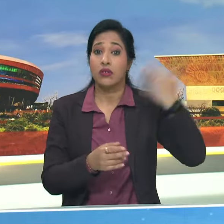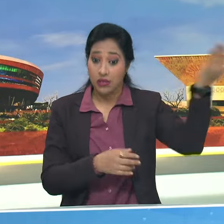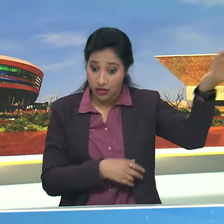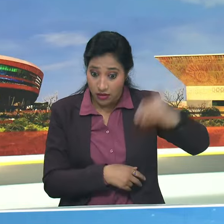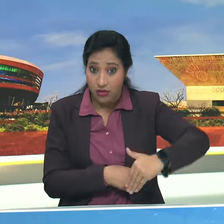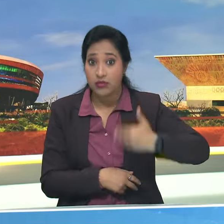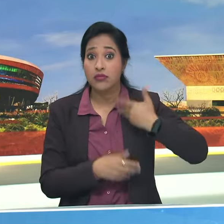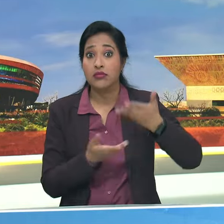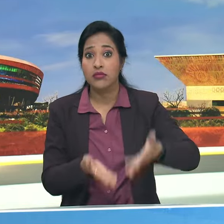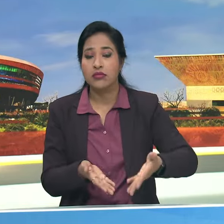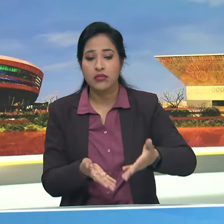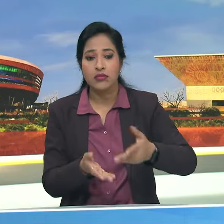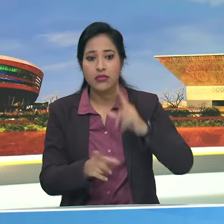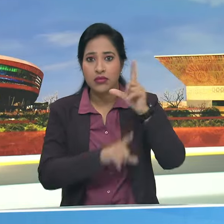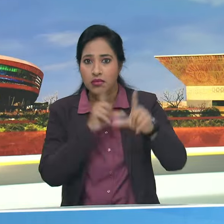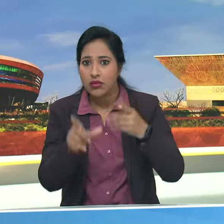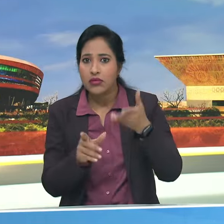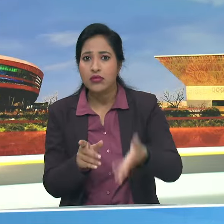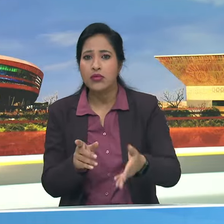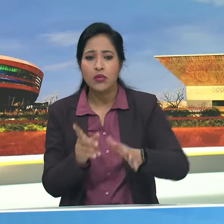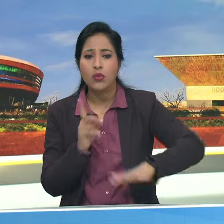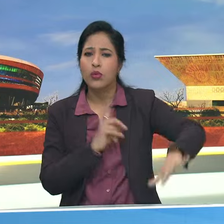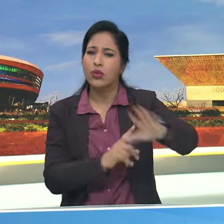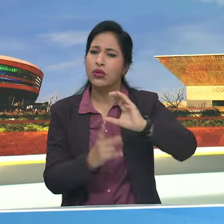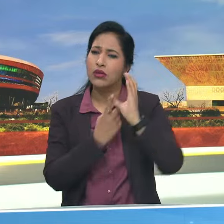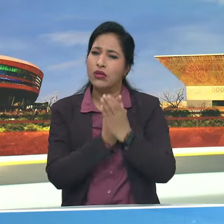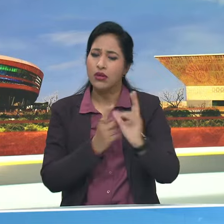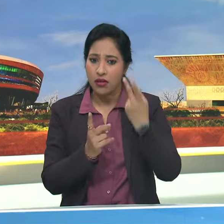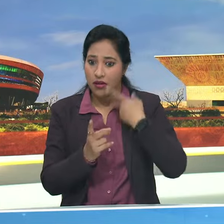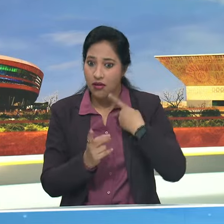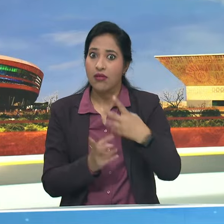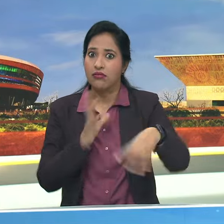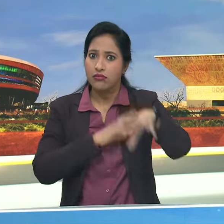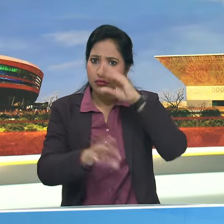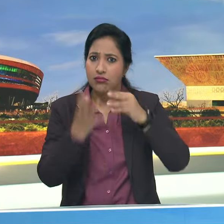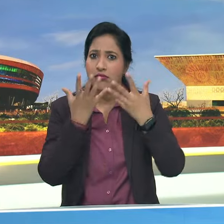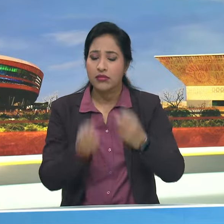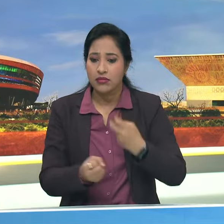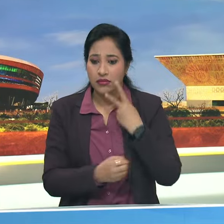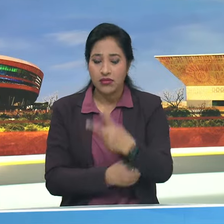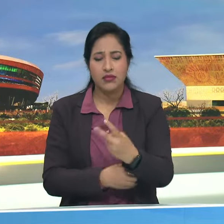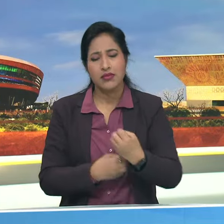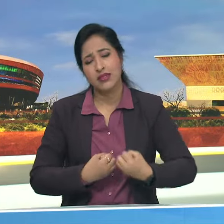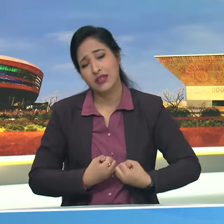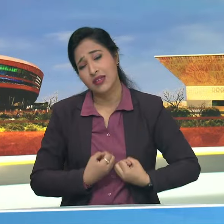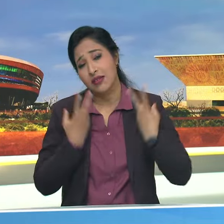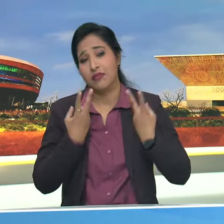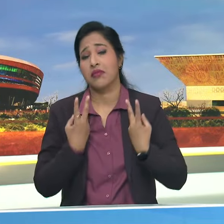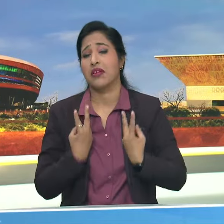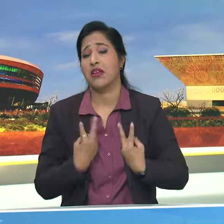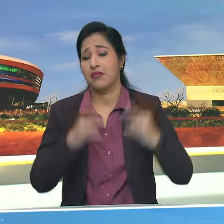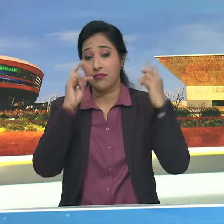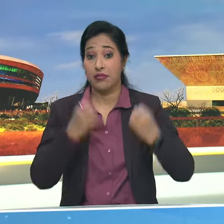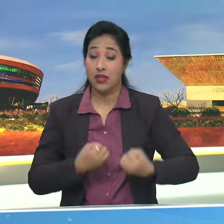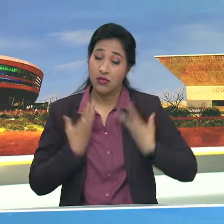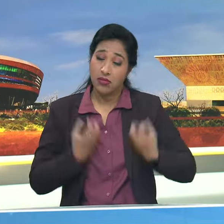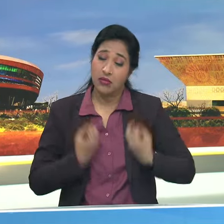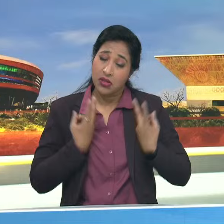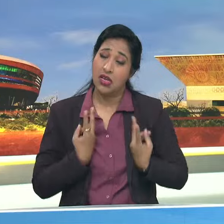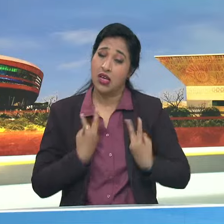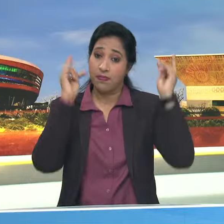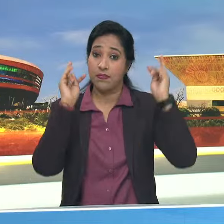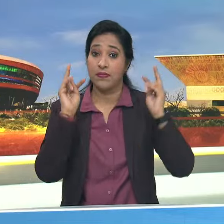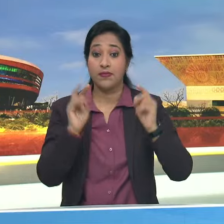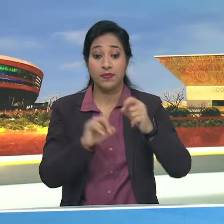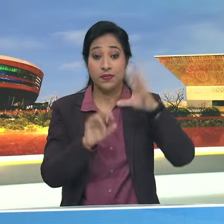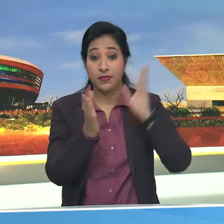है, इधर का भाषा, इसका कल्चर क्या है, सब सीखने के लिए हम लोग को देख के बहुत बहुत संतुष्ट है। सब लोग बहुत संतुष्ट है। हम तो